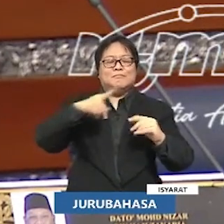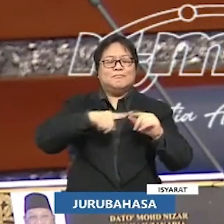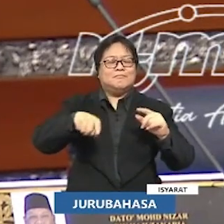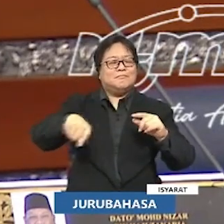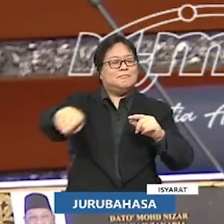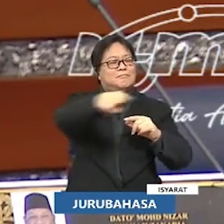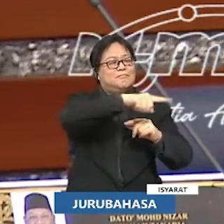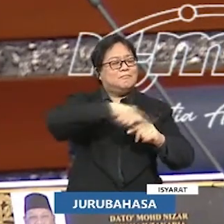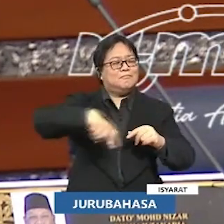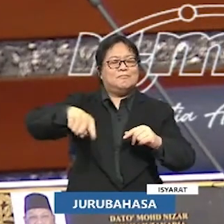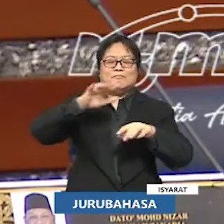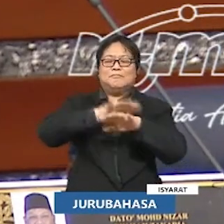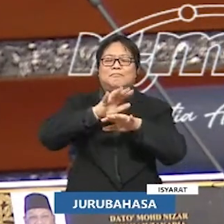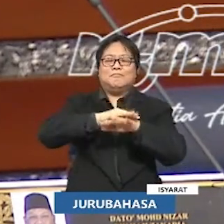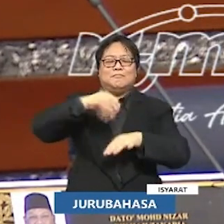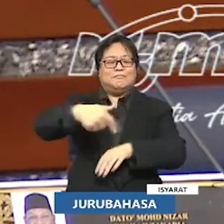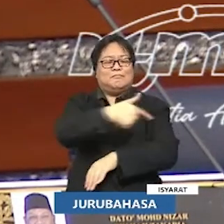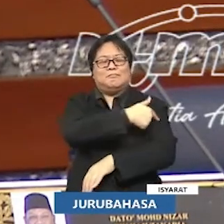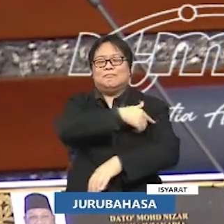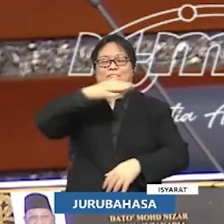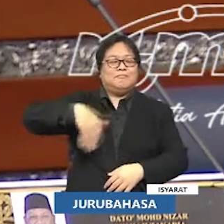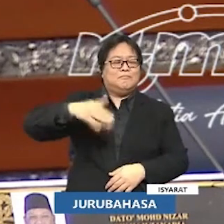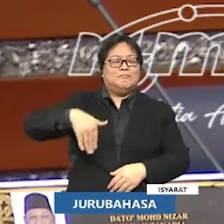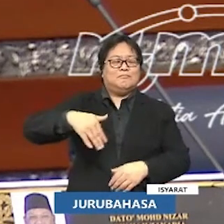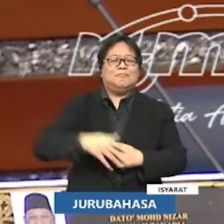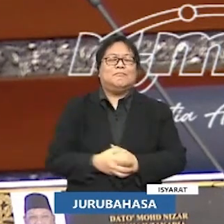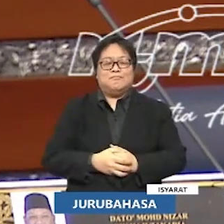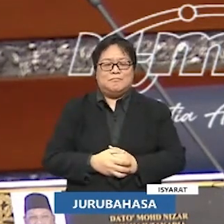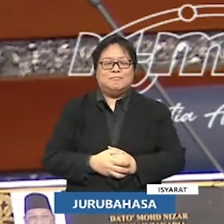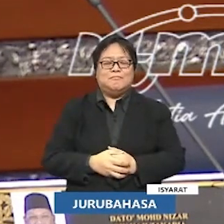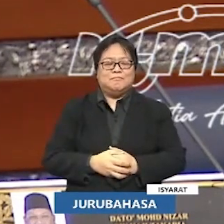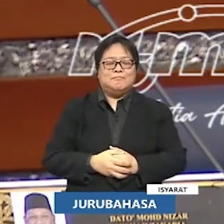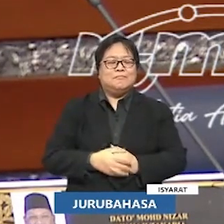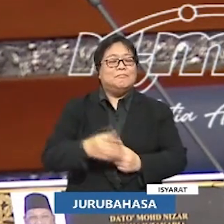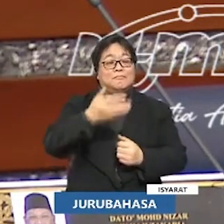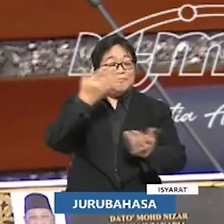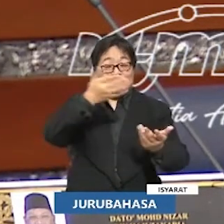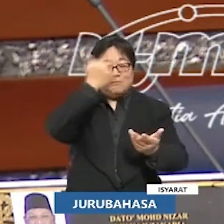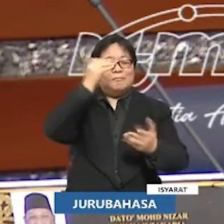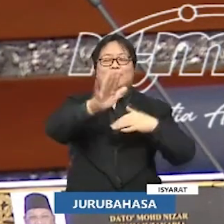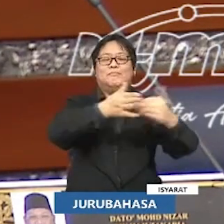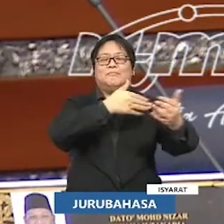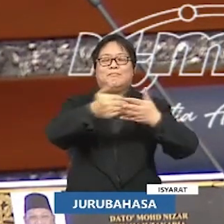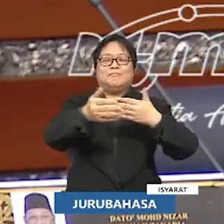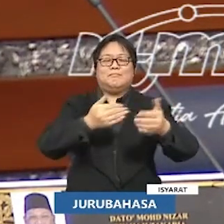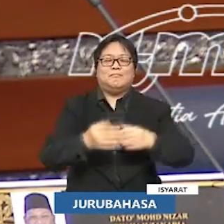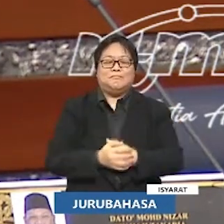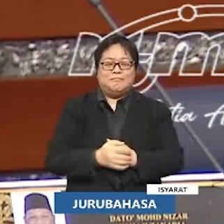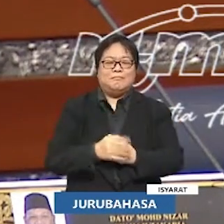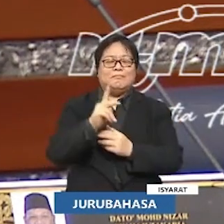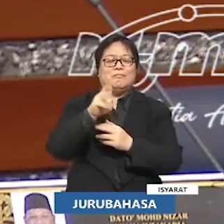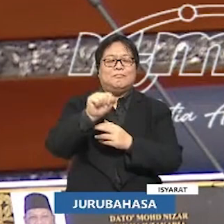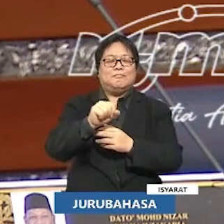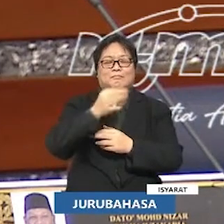banyak lengan ahli MP yang belum disuntik, jadi tak kempen tadi. Jadi lupa, tak apa. Jadi